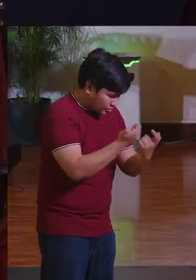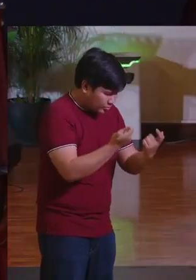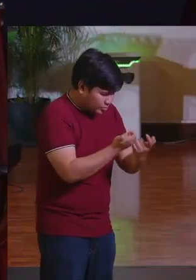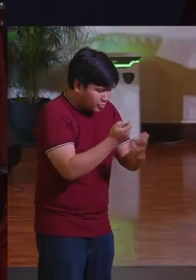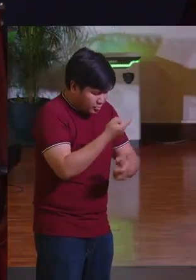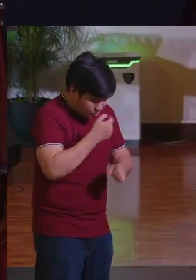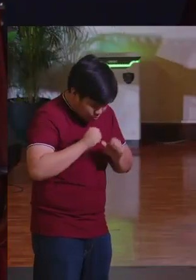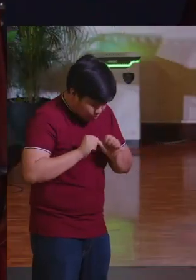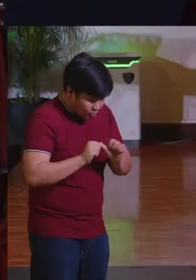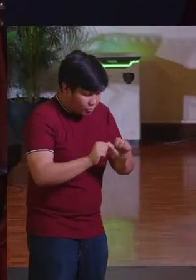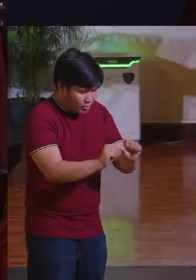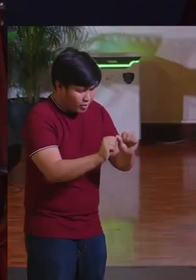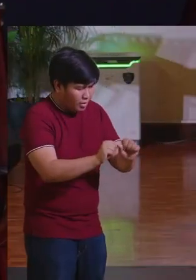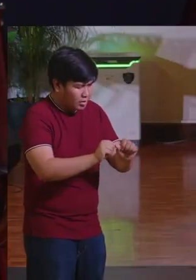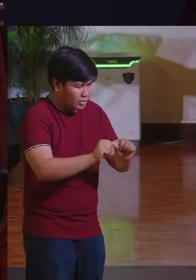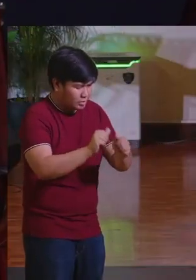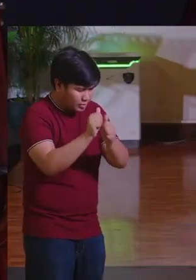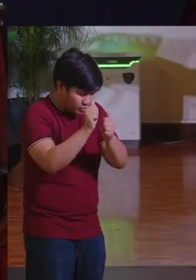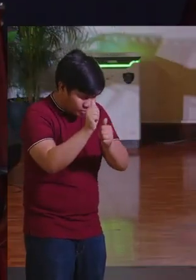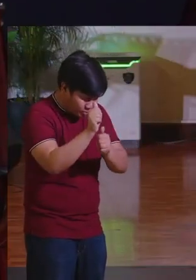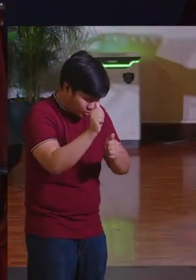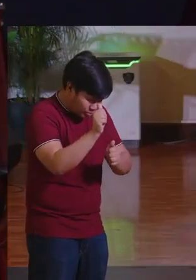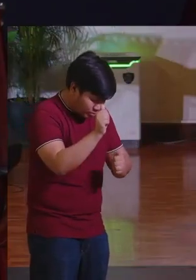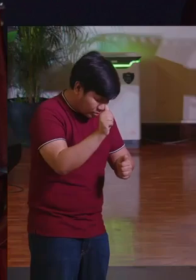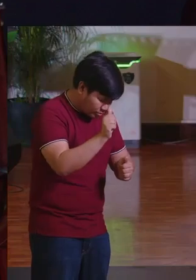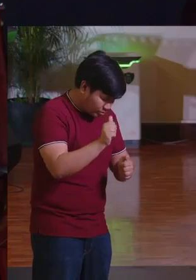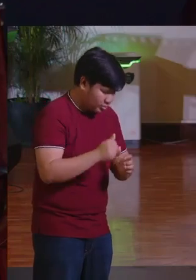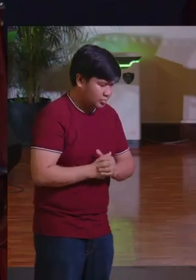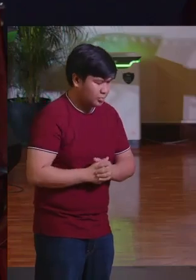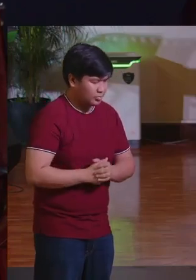na unti-unting humihila sa amin papalayo.